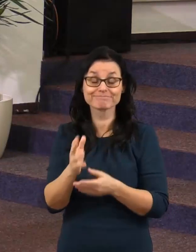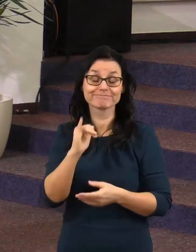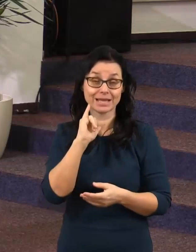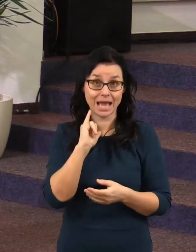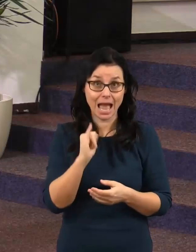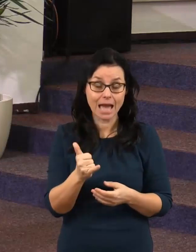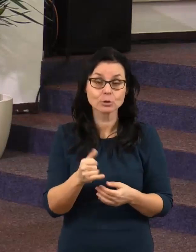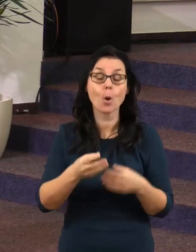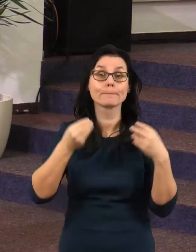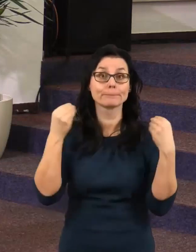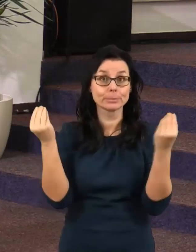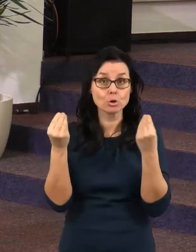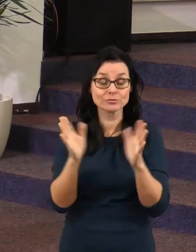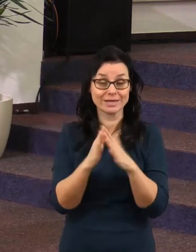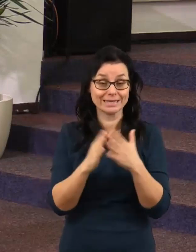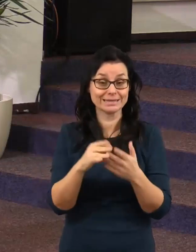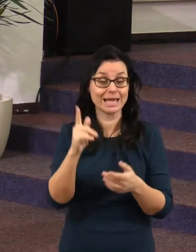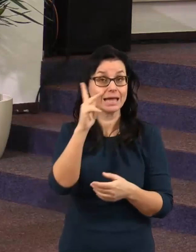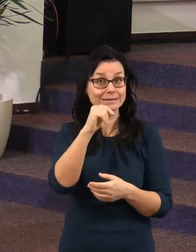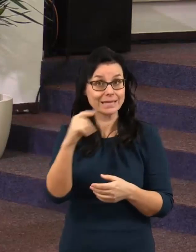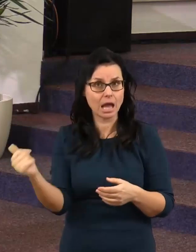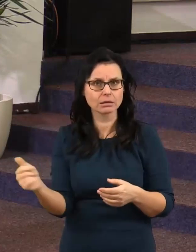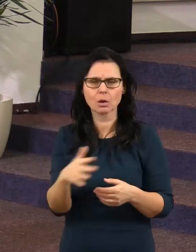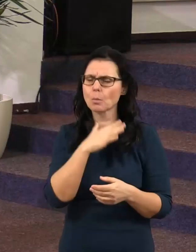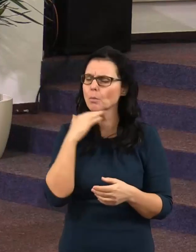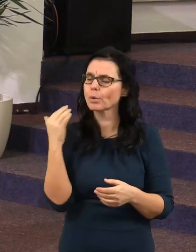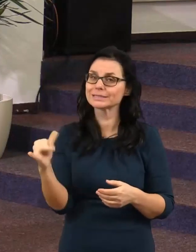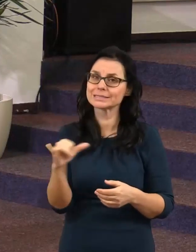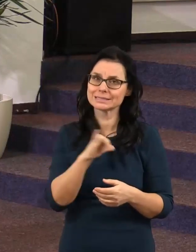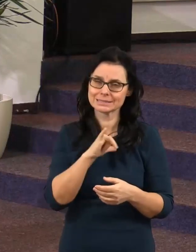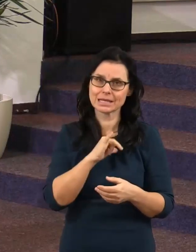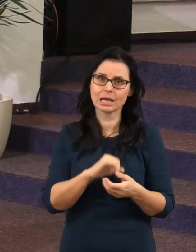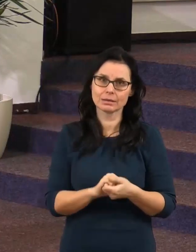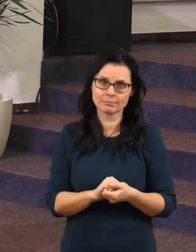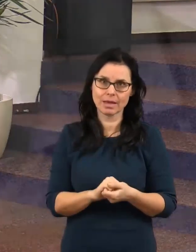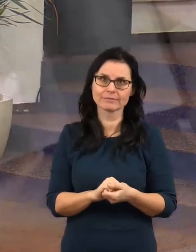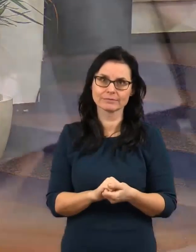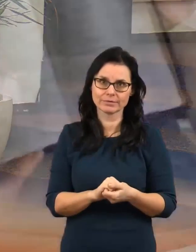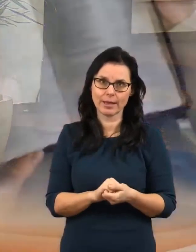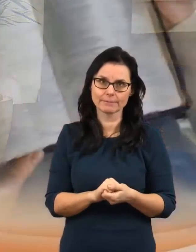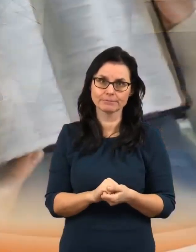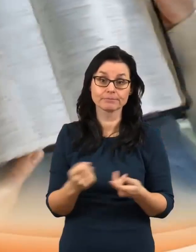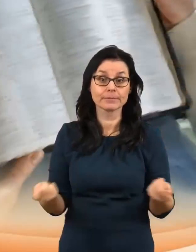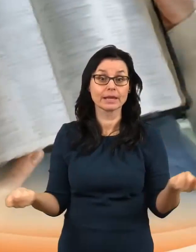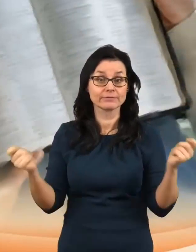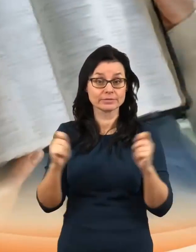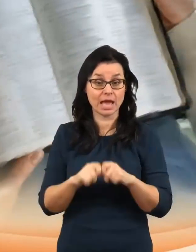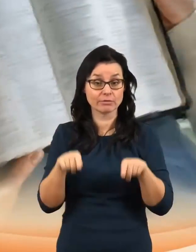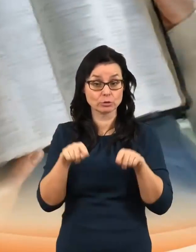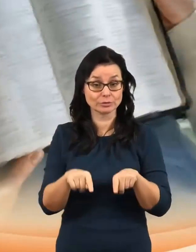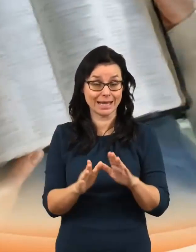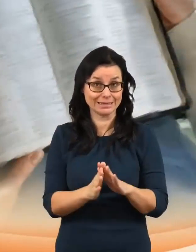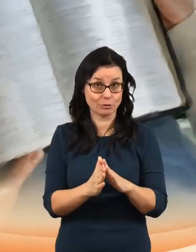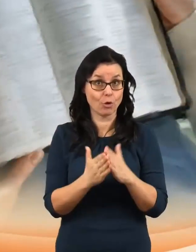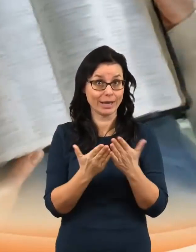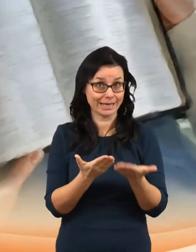proroctví knihy Daniele je velmi zajímavé. V závěru této knihy